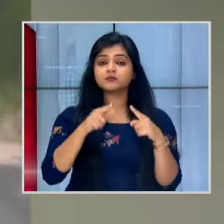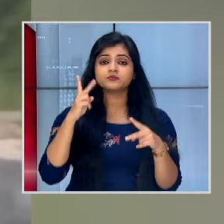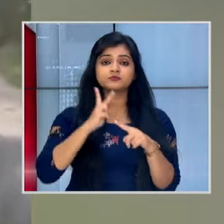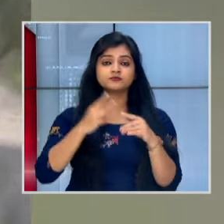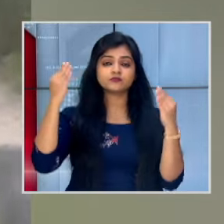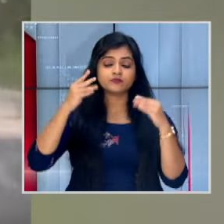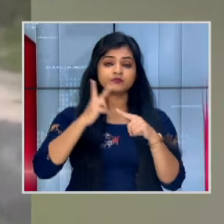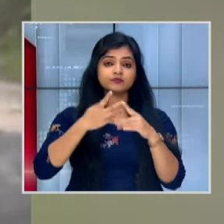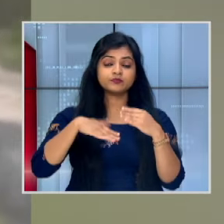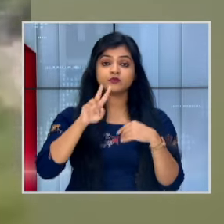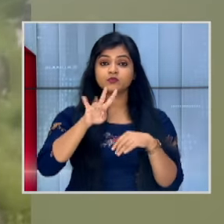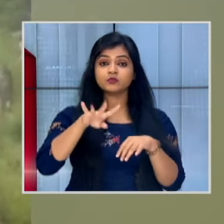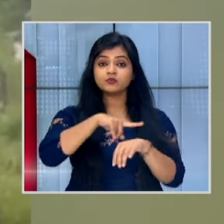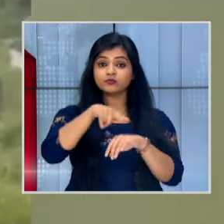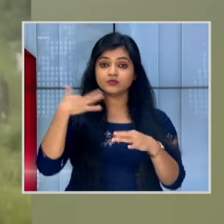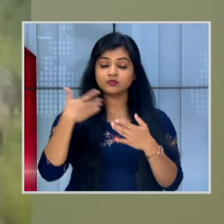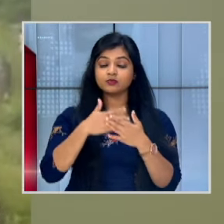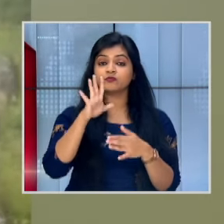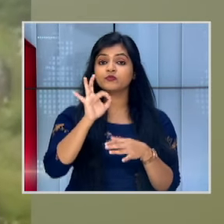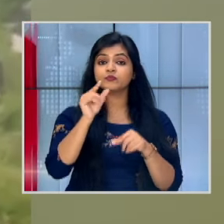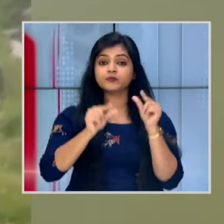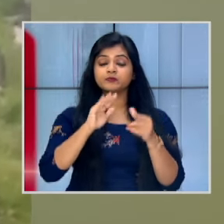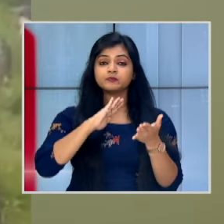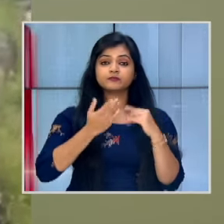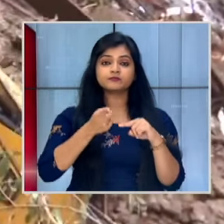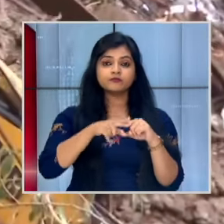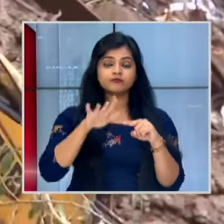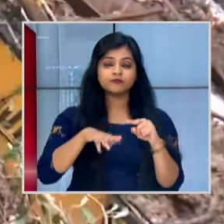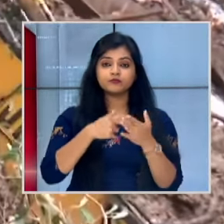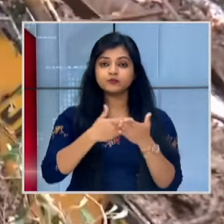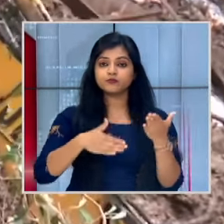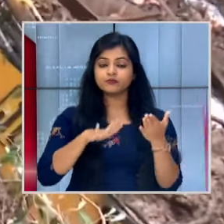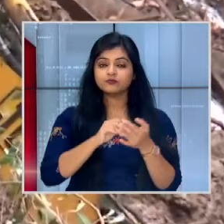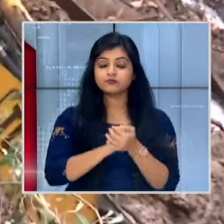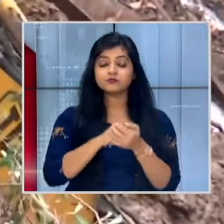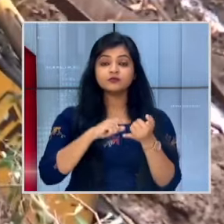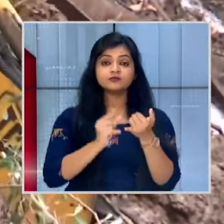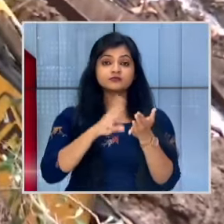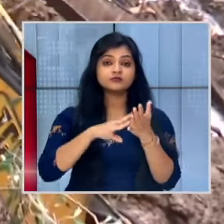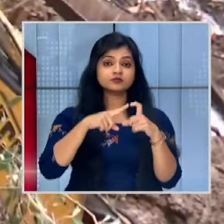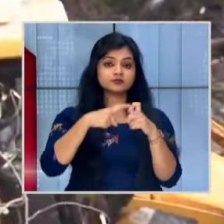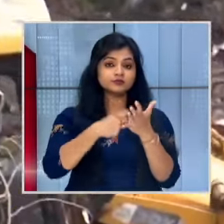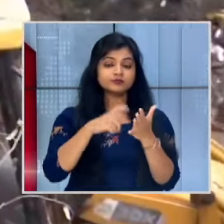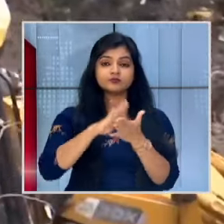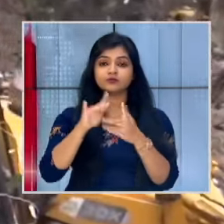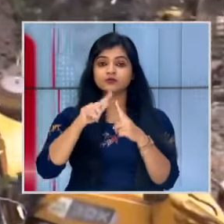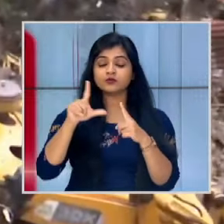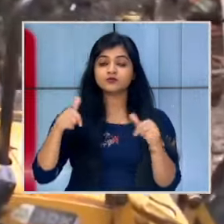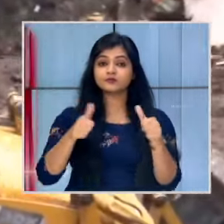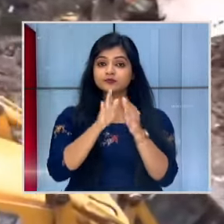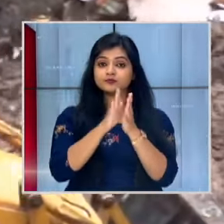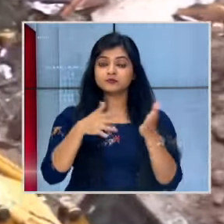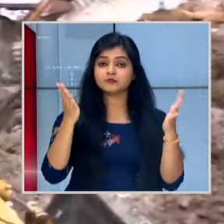24 മണിക്കൂറിനുള്ളിൽ മാത്രം സംസ്ഥാനത്ത് 50 മരണങ്ങളാണ് റിപ്പോർട്ട് ചെയ്തത്. സമ്മർ ഹില്ലിൽ ക്ഷേത്രം തകർന്ന് 9 പേർ മരിച്ചു. മരണസംഖ്യ